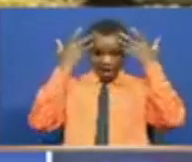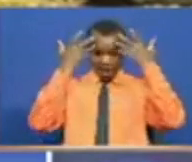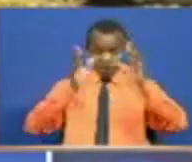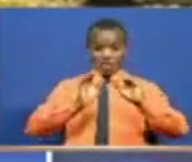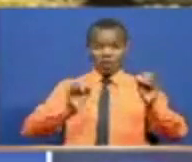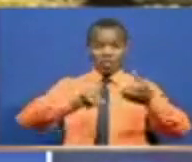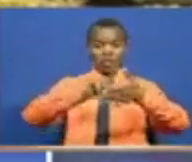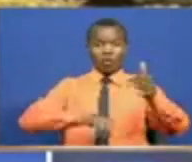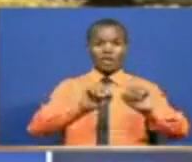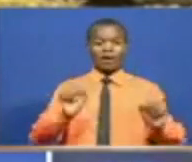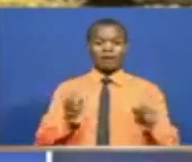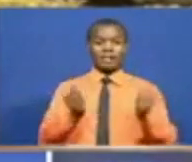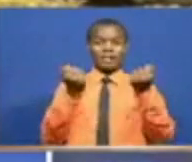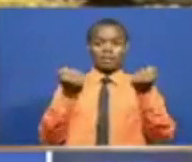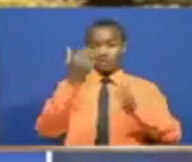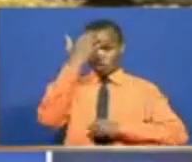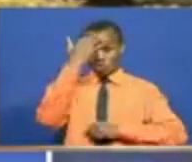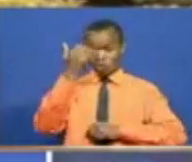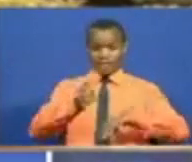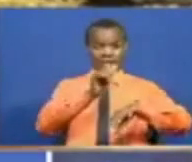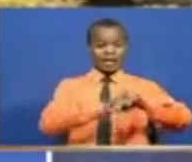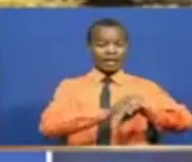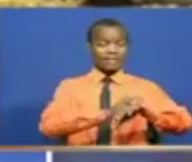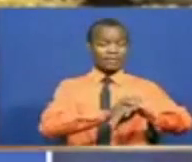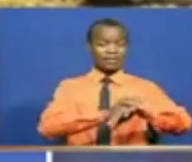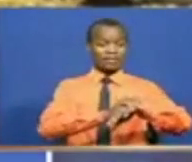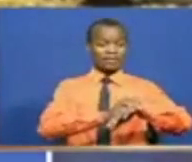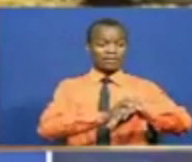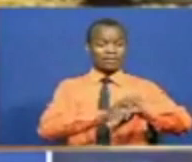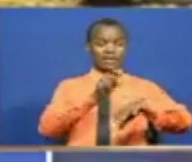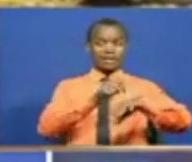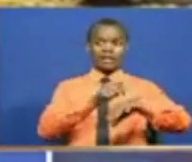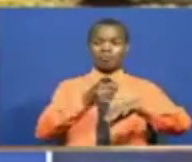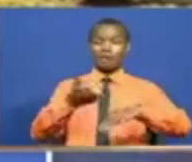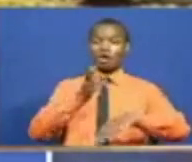ni nini kuliendelea, kwa sababu amekuja kupata fahamu wakati amefika